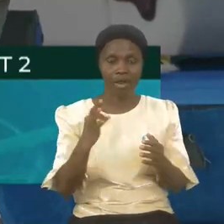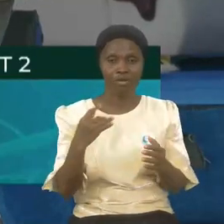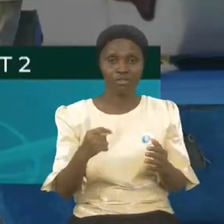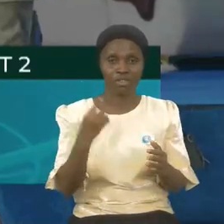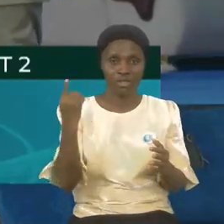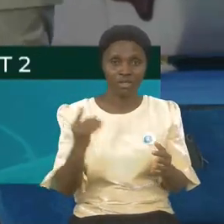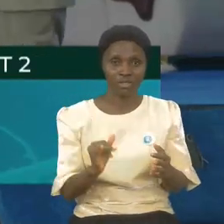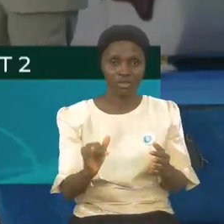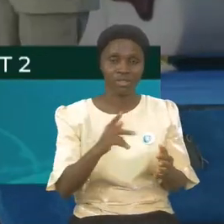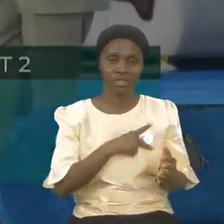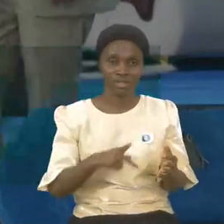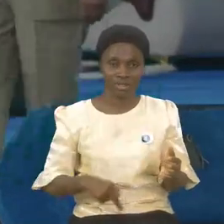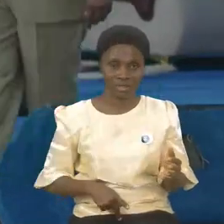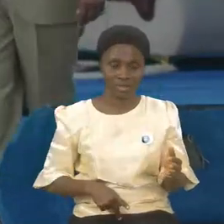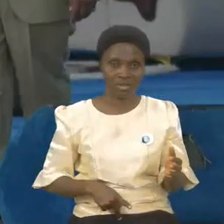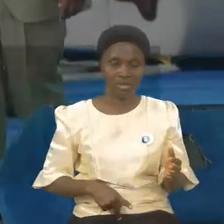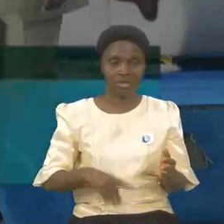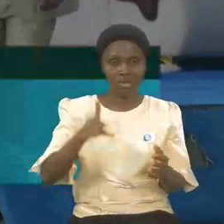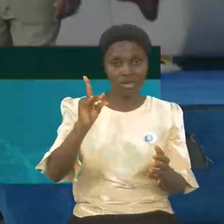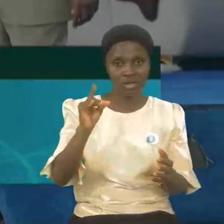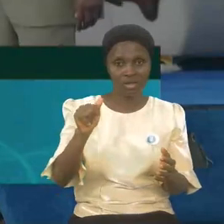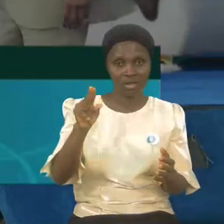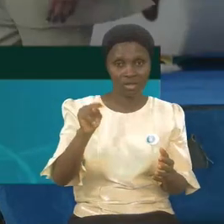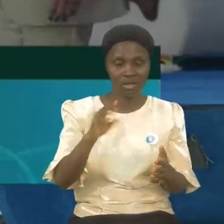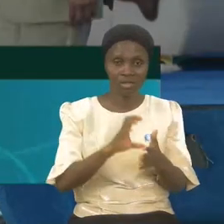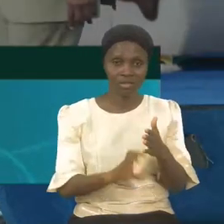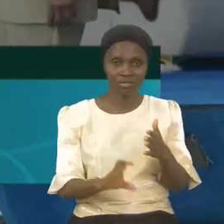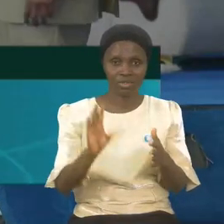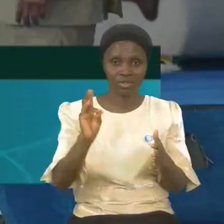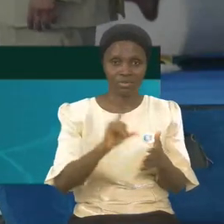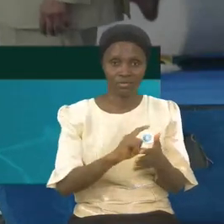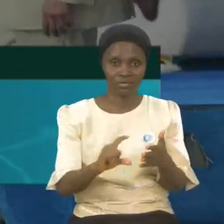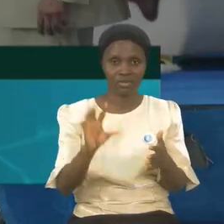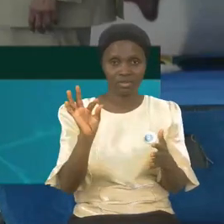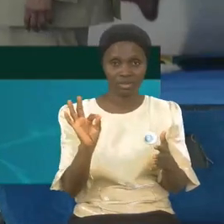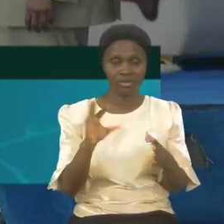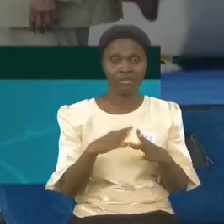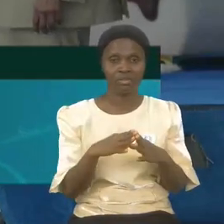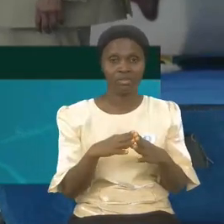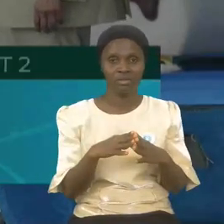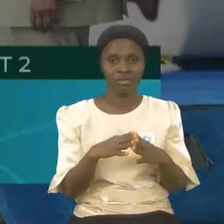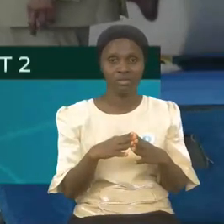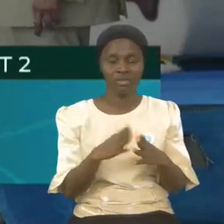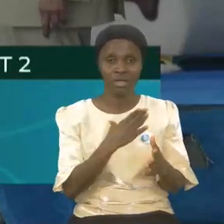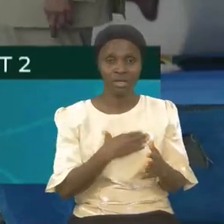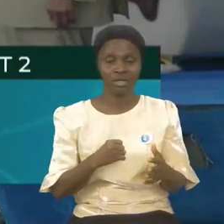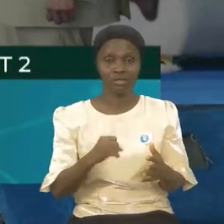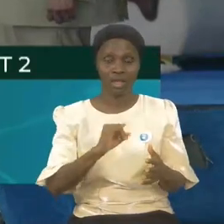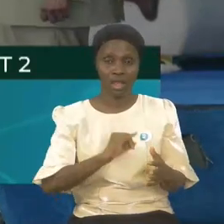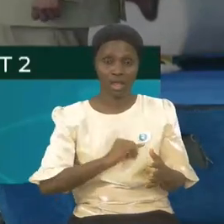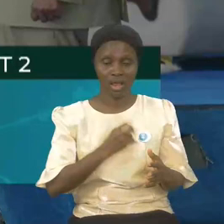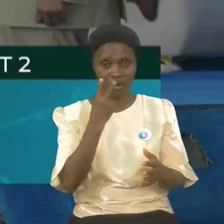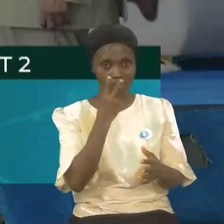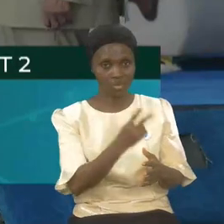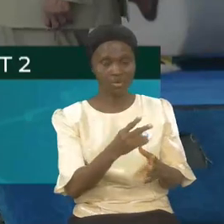qui est la pureté et la puissance du Roy éternel Daniel 7 Daniel